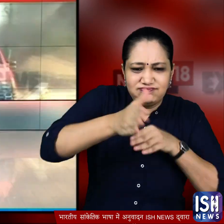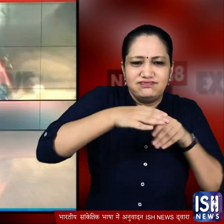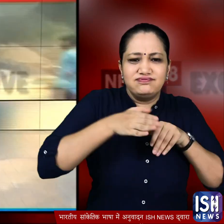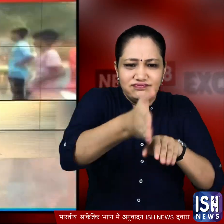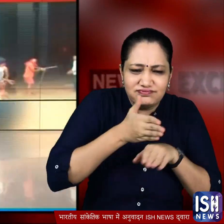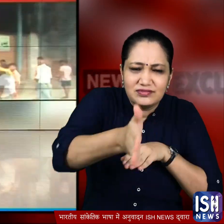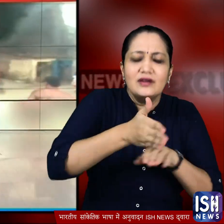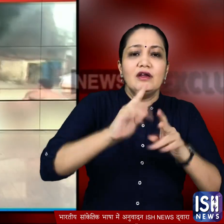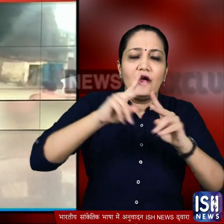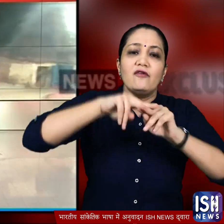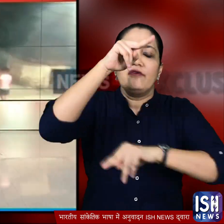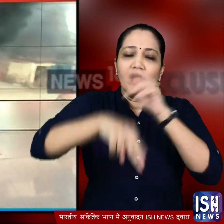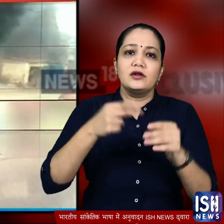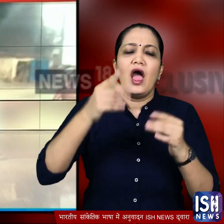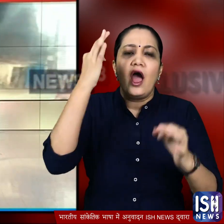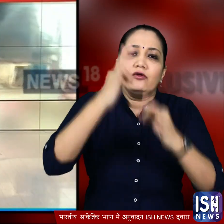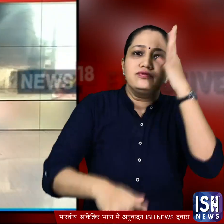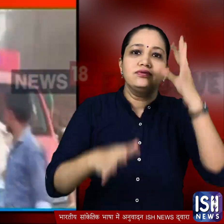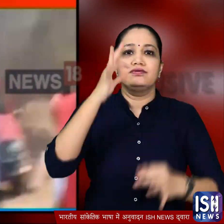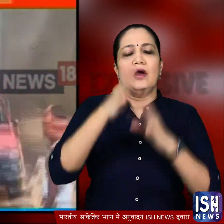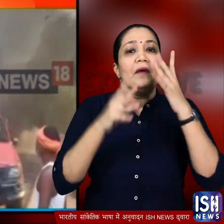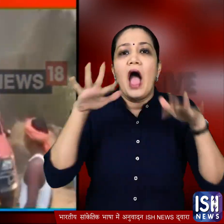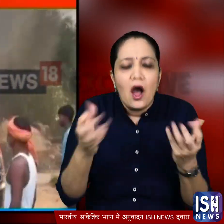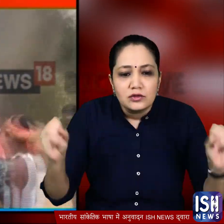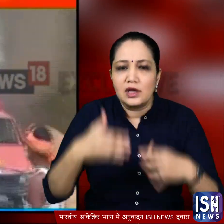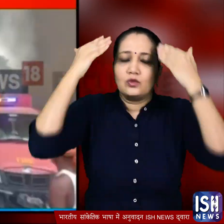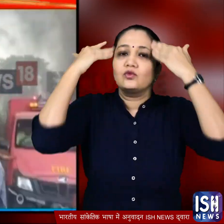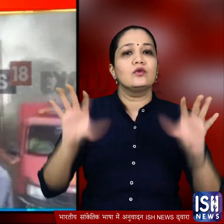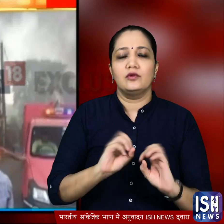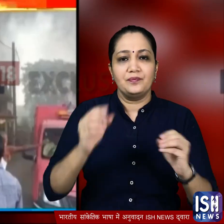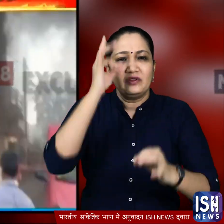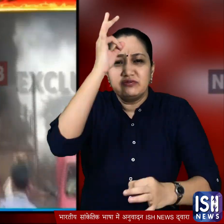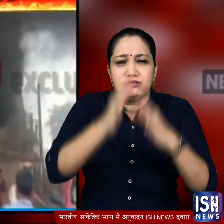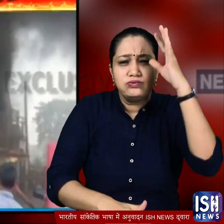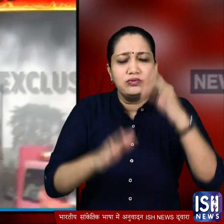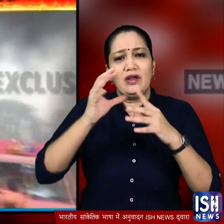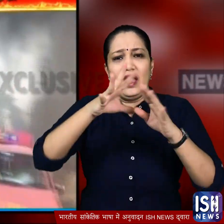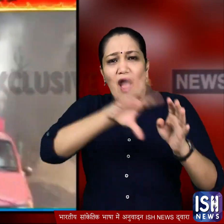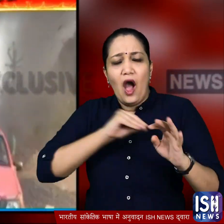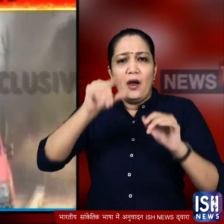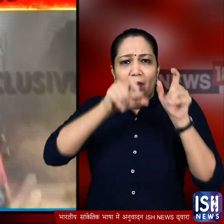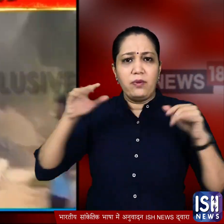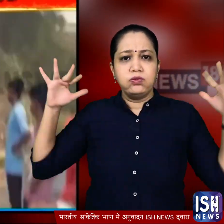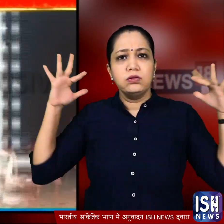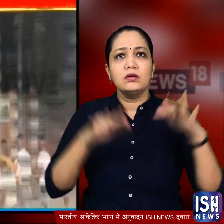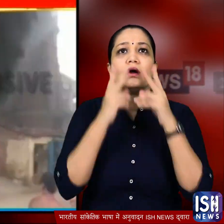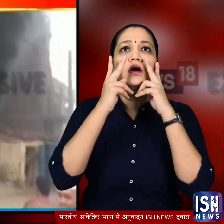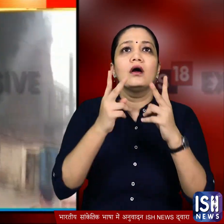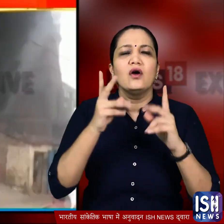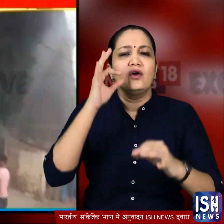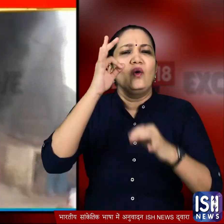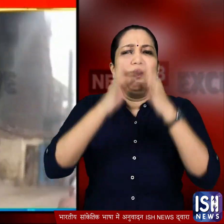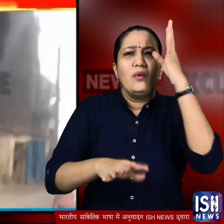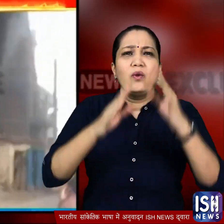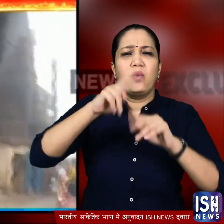हालांकि ये आग कैसे लगी इसका पता नहीं चल पाया, लेकिन आग लगते ही उस प्लांट के बाहर कई लोग इकट्ठा हो गए। आग